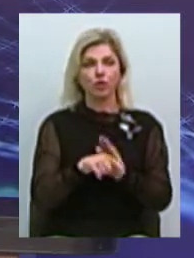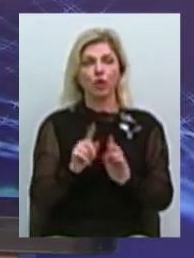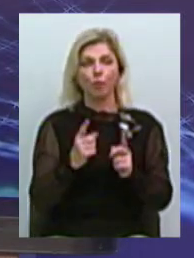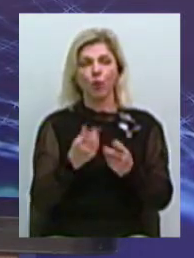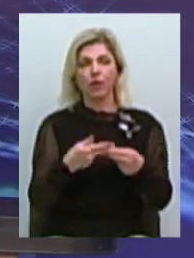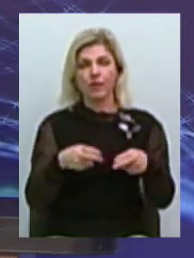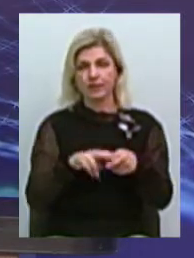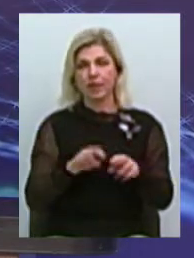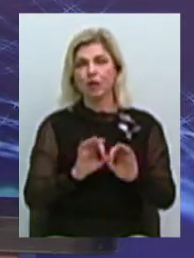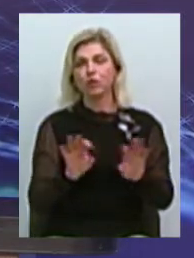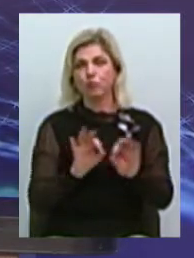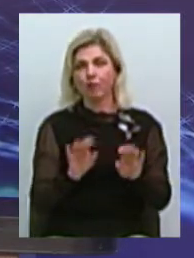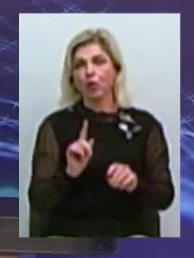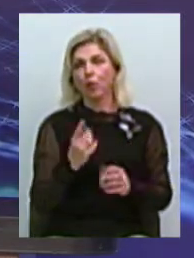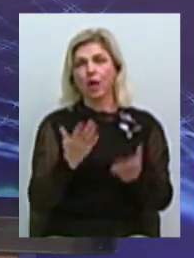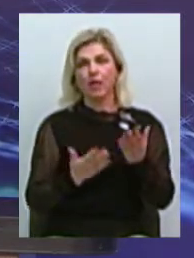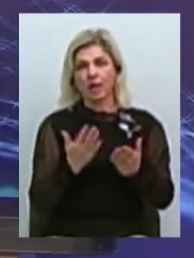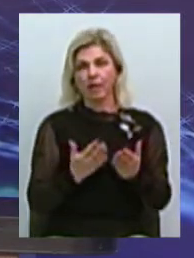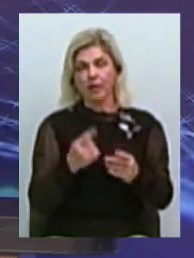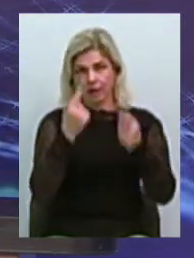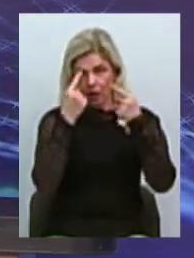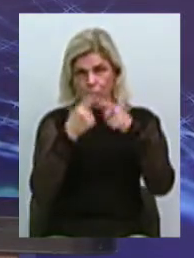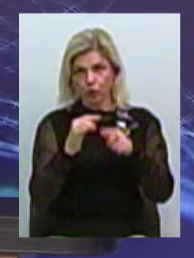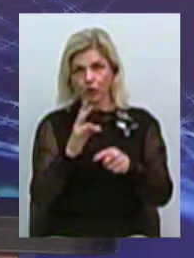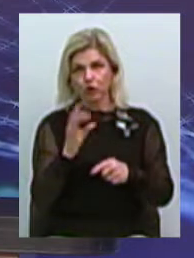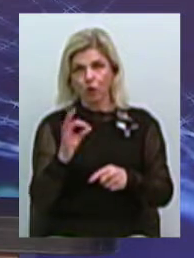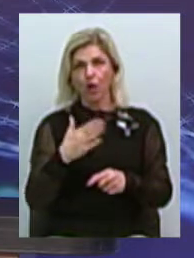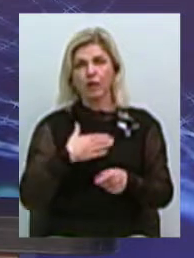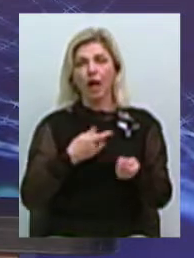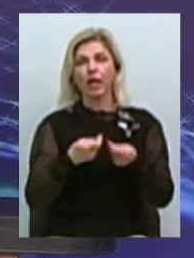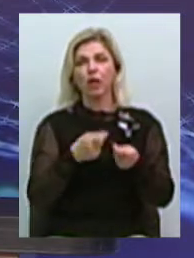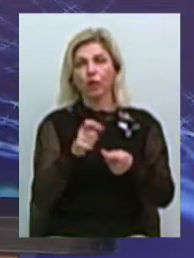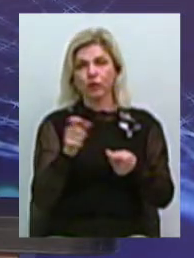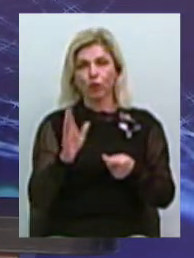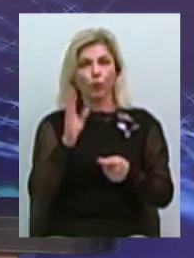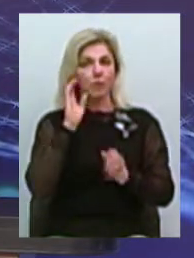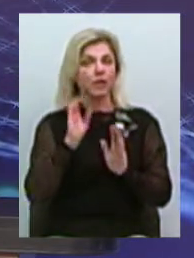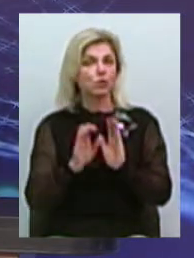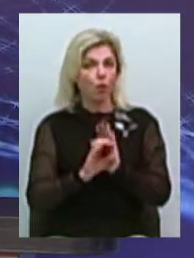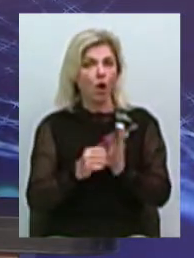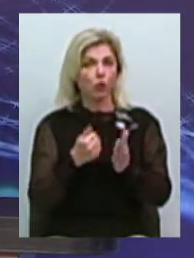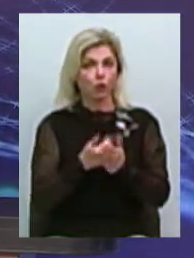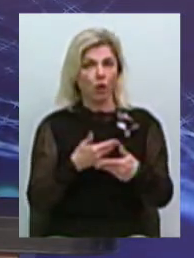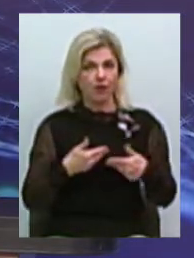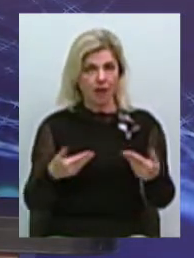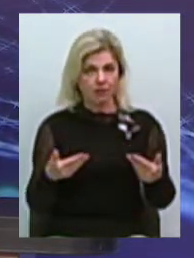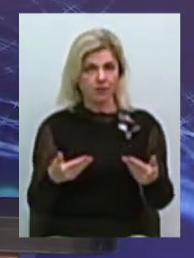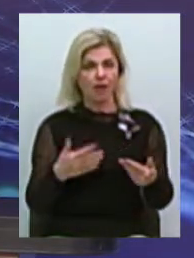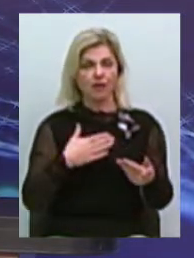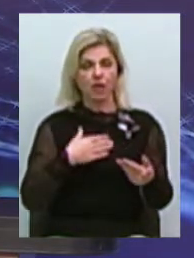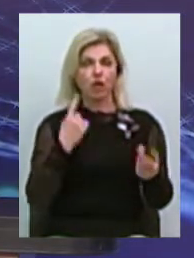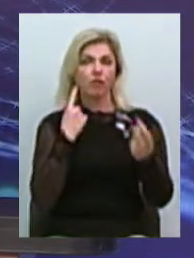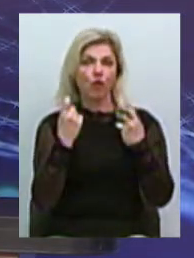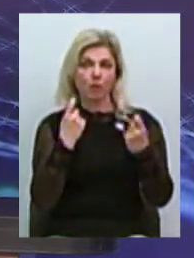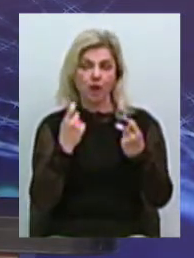це розповідаємо? Тому що, якщо технологічно наші керівники прислухаються, будуть прислухатися до нас, до нашої